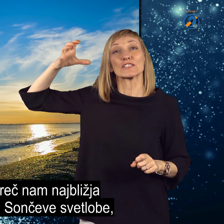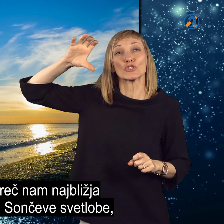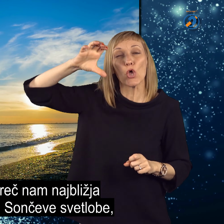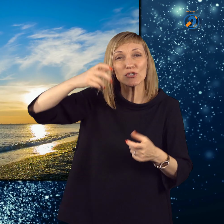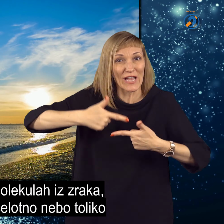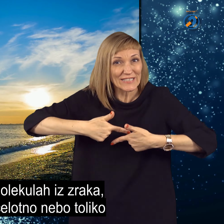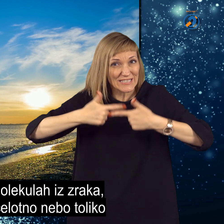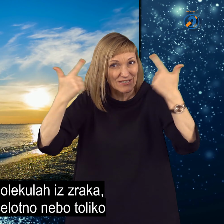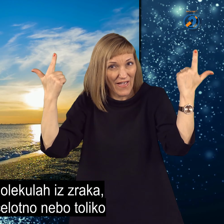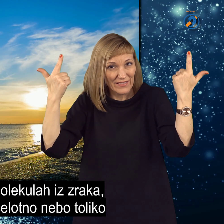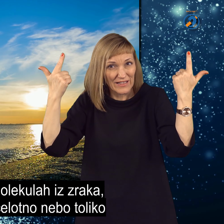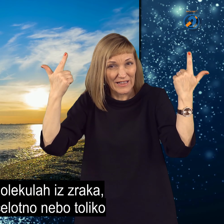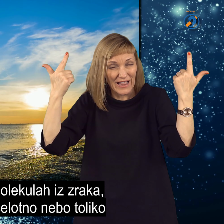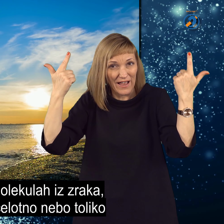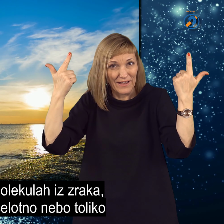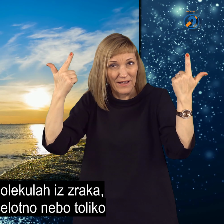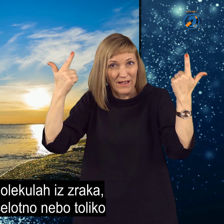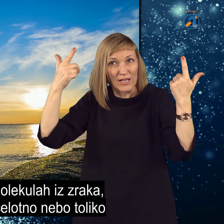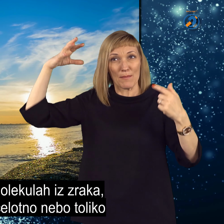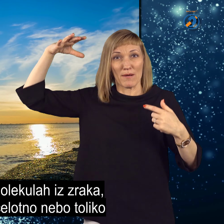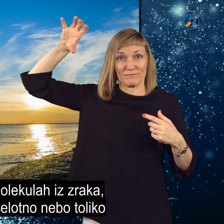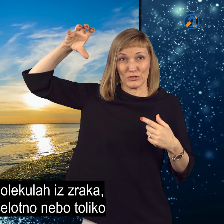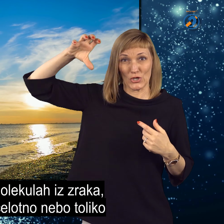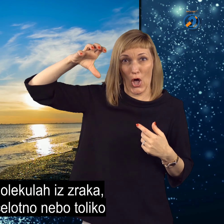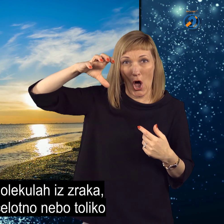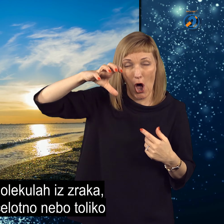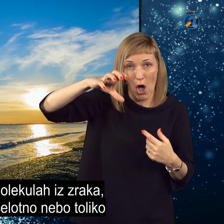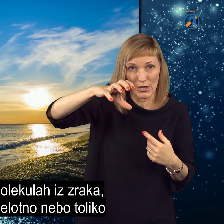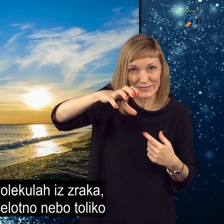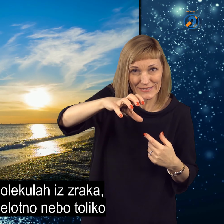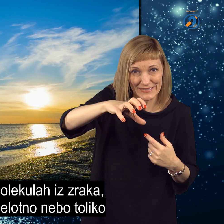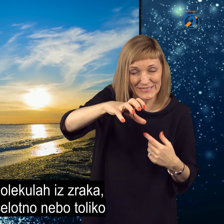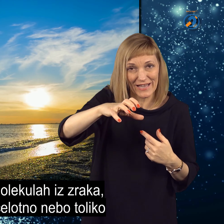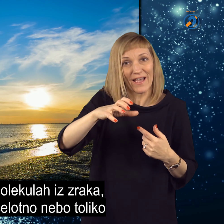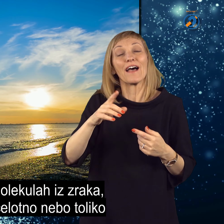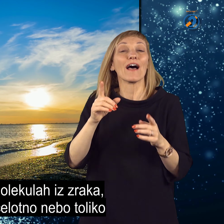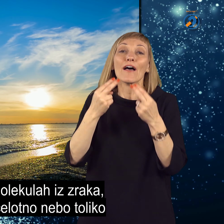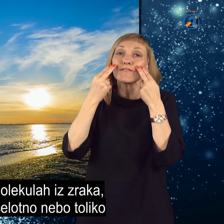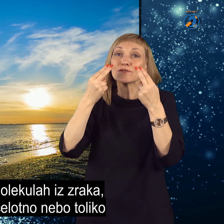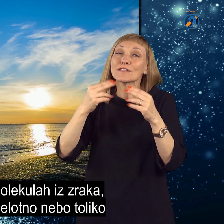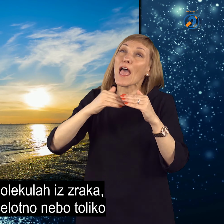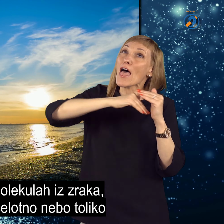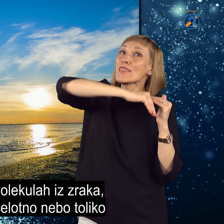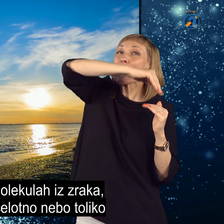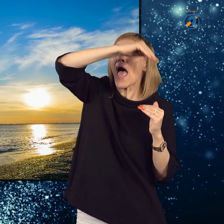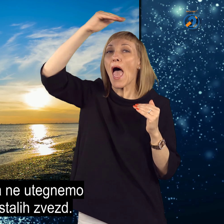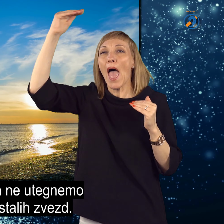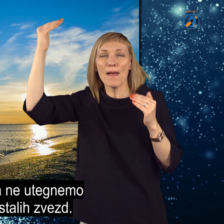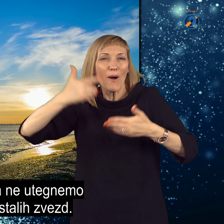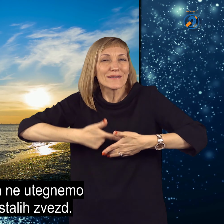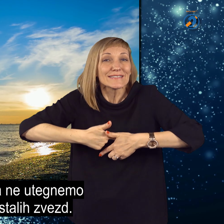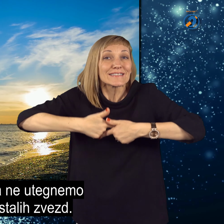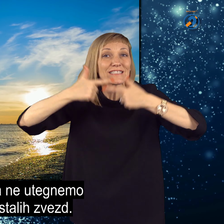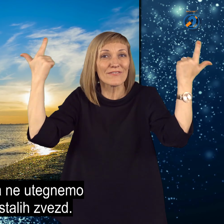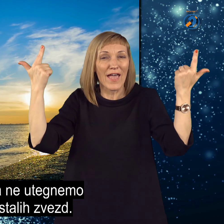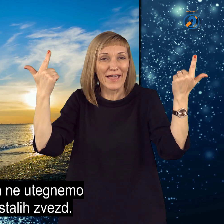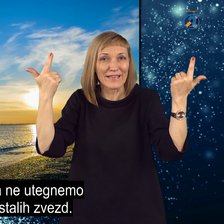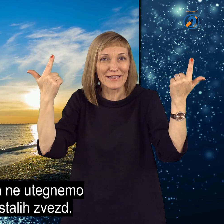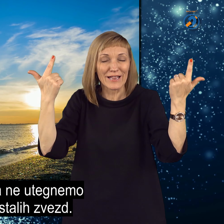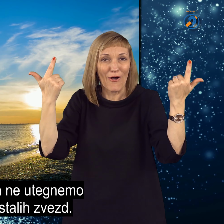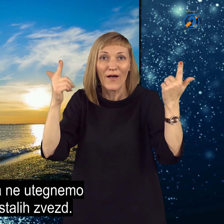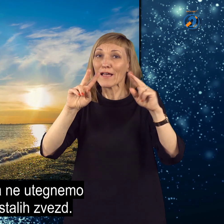sončeve svetlobe, ki se siplje v molekulah zraka, je potem posledično celotno nebo toliko svetleje, da ne